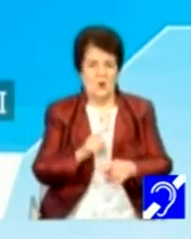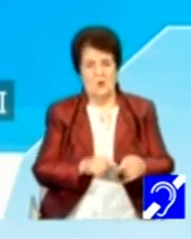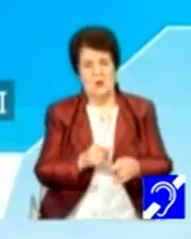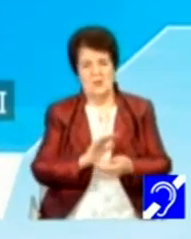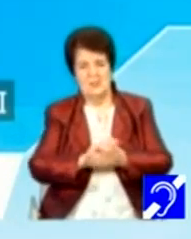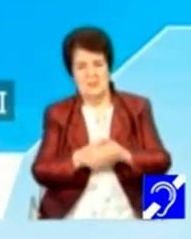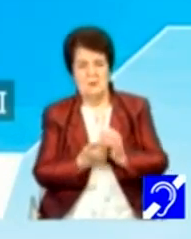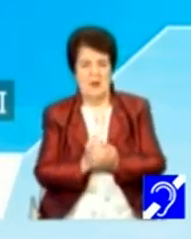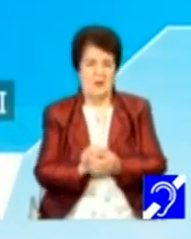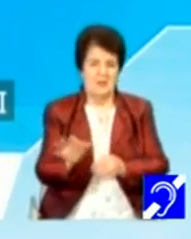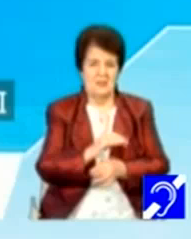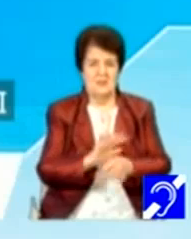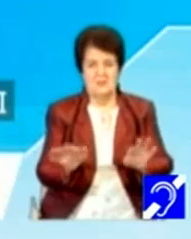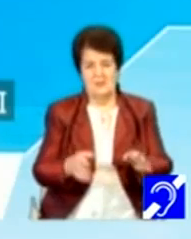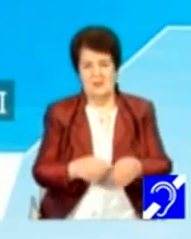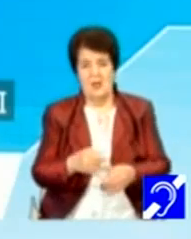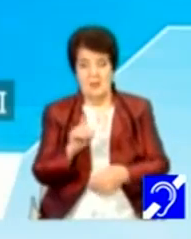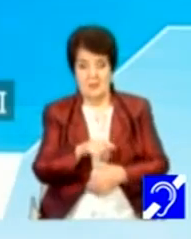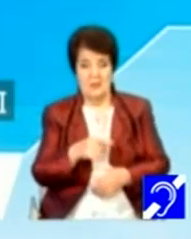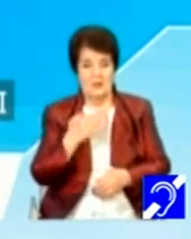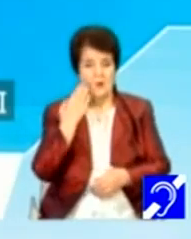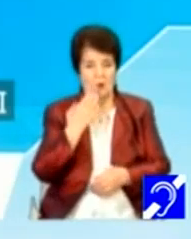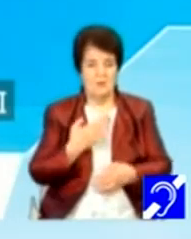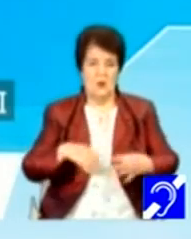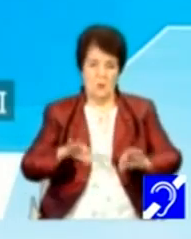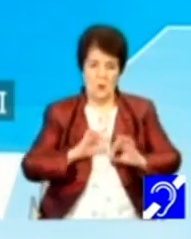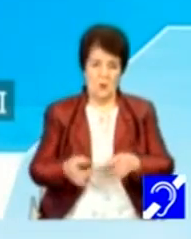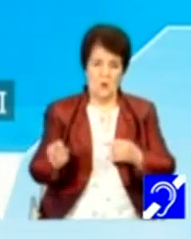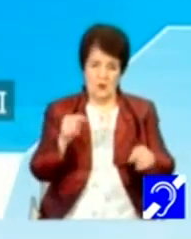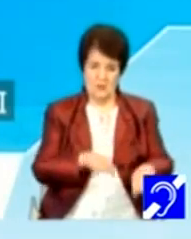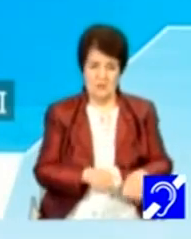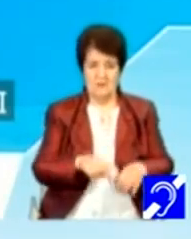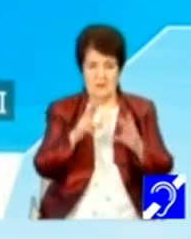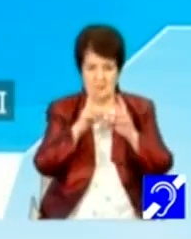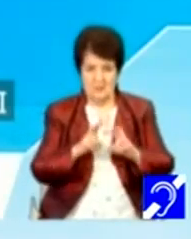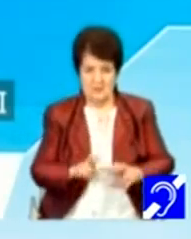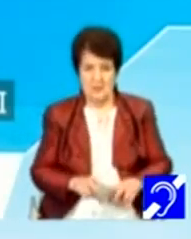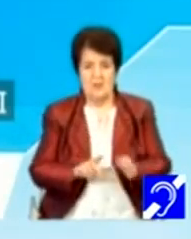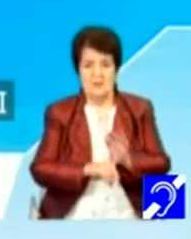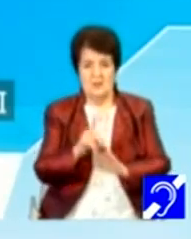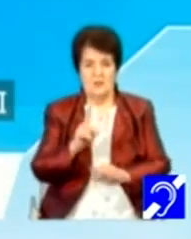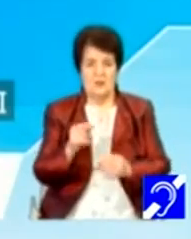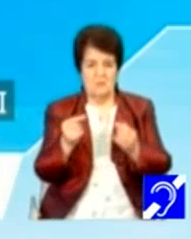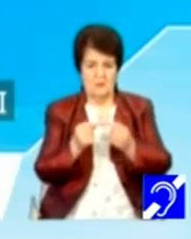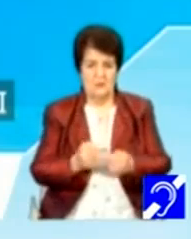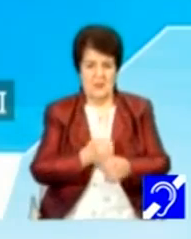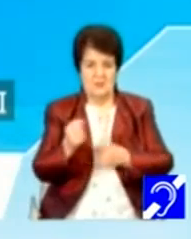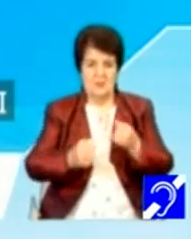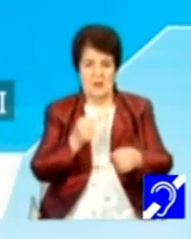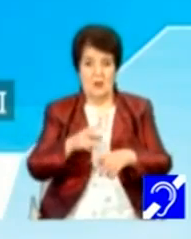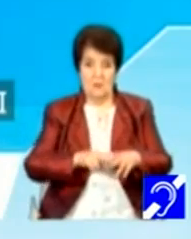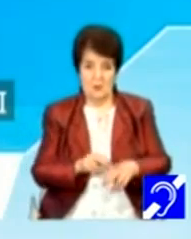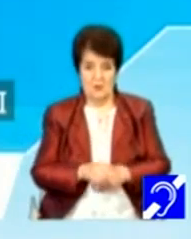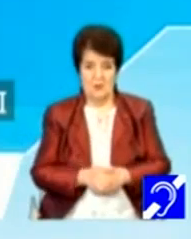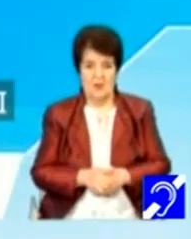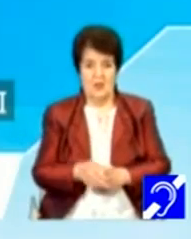și se acoperă. Trebuie să vină un procuror din România care ne înțelege foarte bine limba, care are practica europeană și să înceapă să-i pună la pușcărie și vreau să închei.